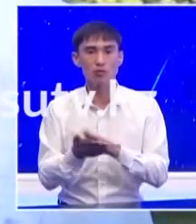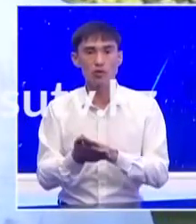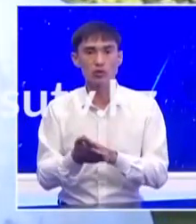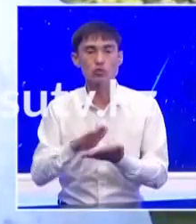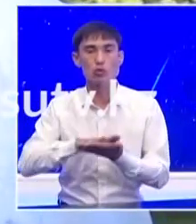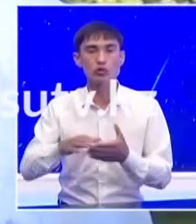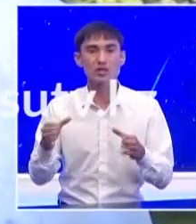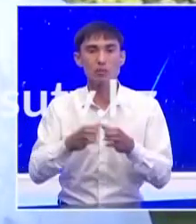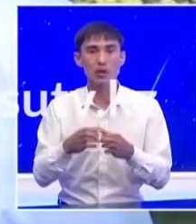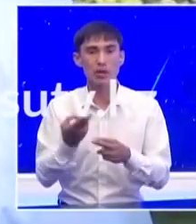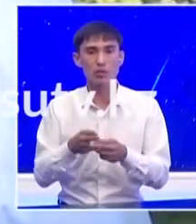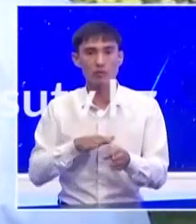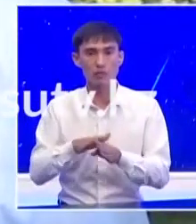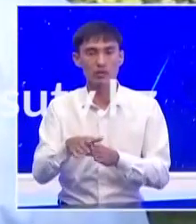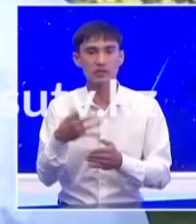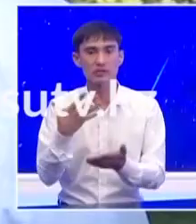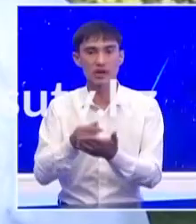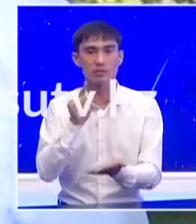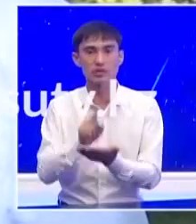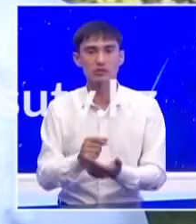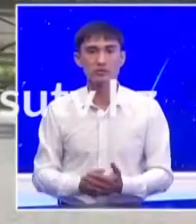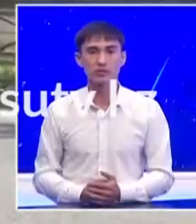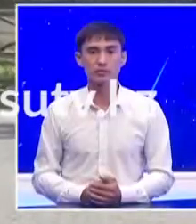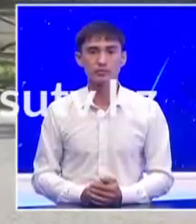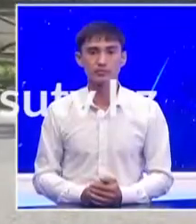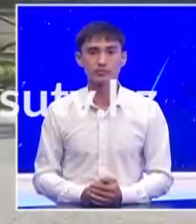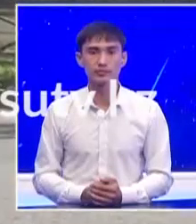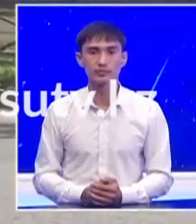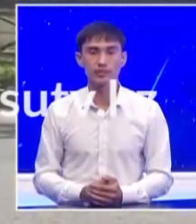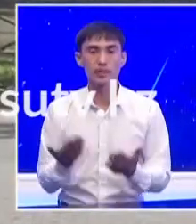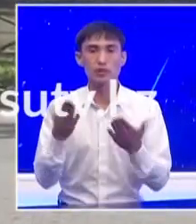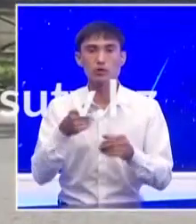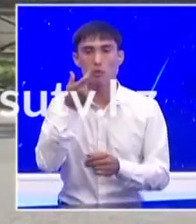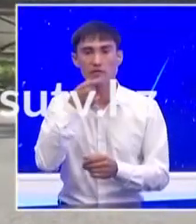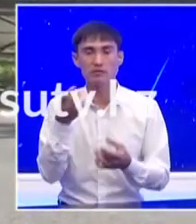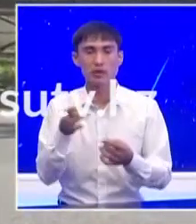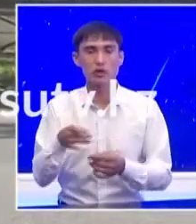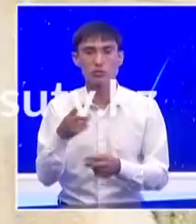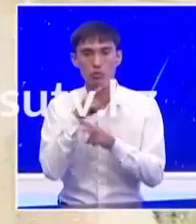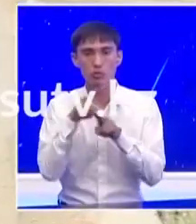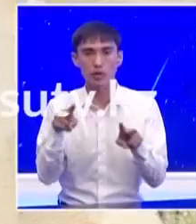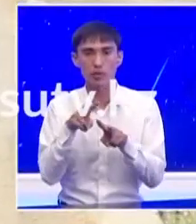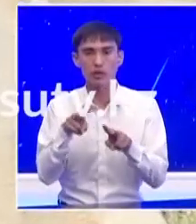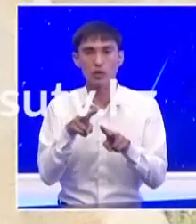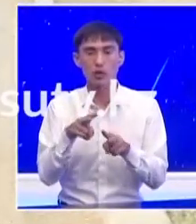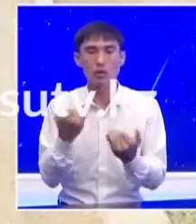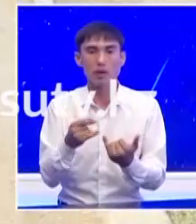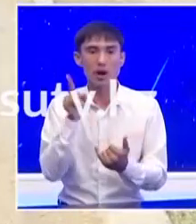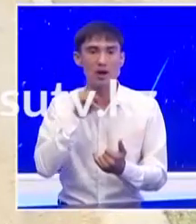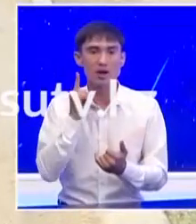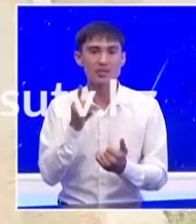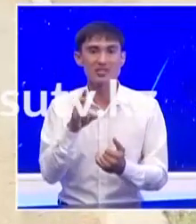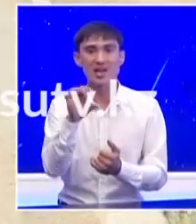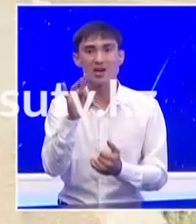уборочными компаниями, которые выполняют свои обязательства. Ситуацию в Панфиловском районе мы будем держать под контролем. А пока наш